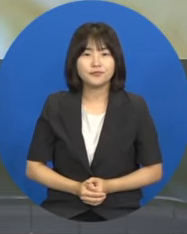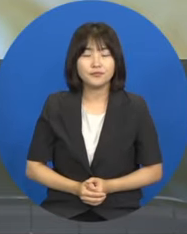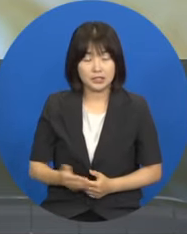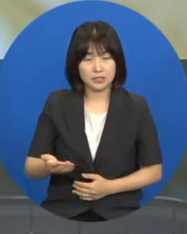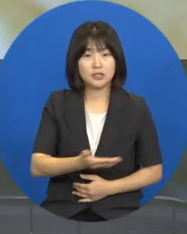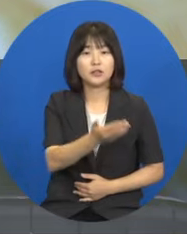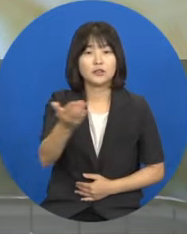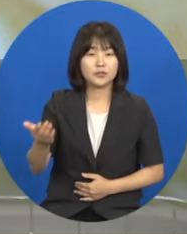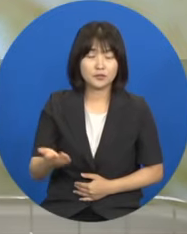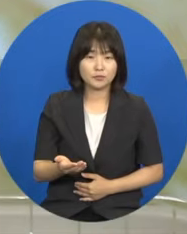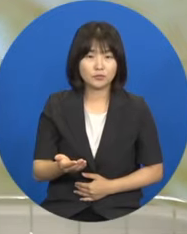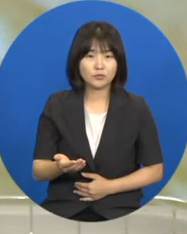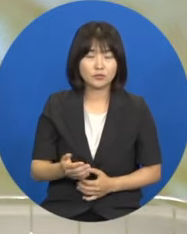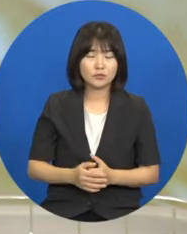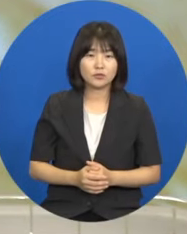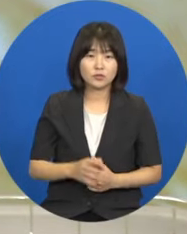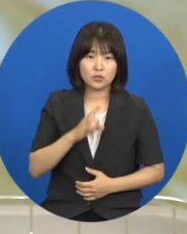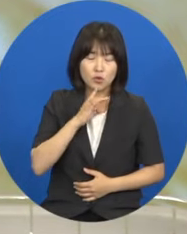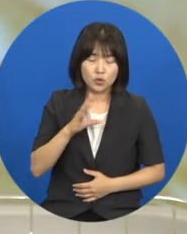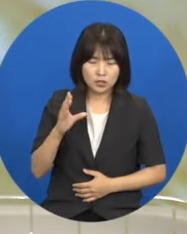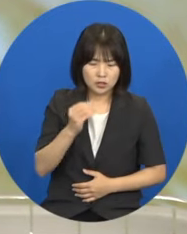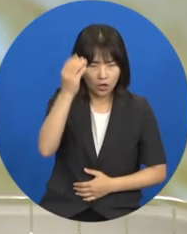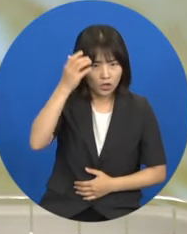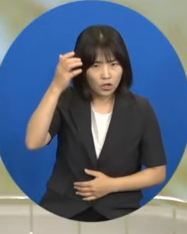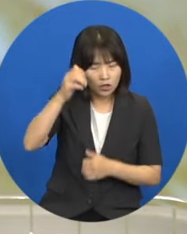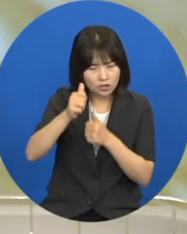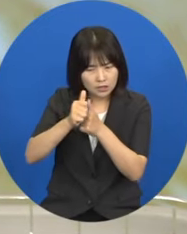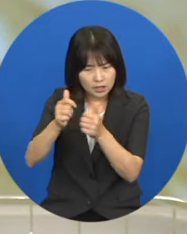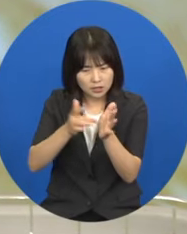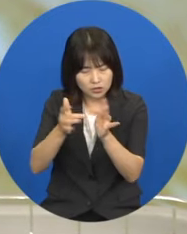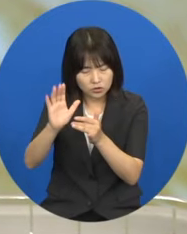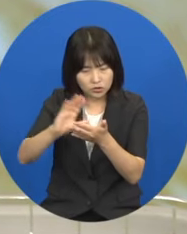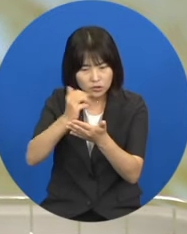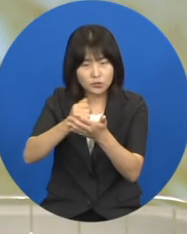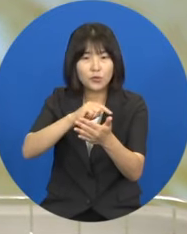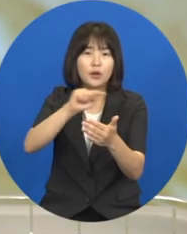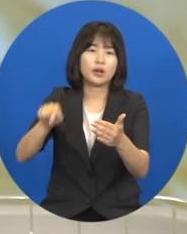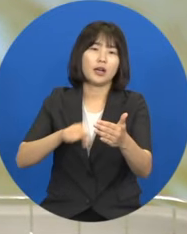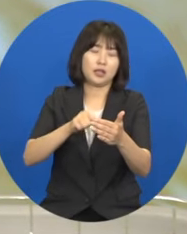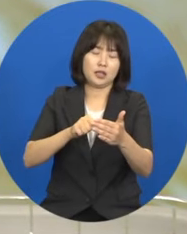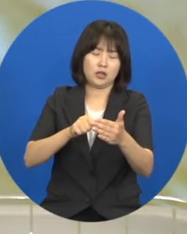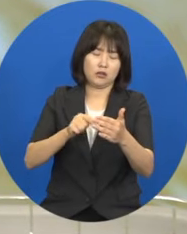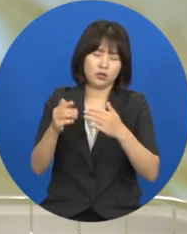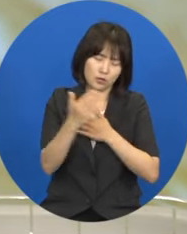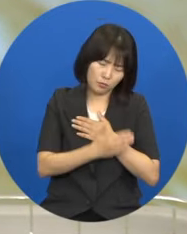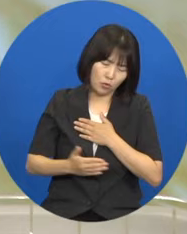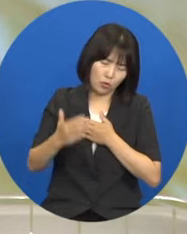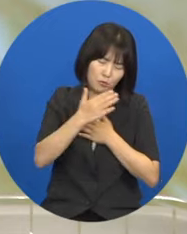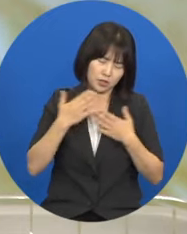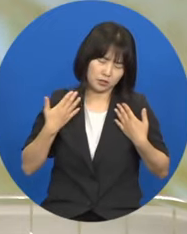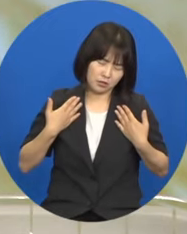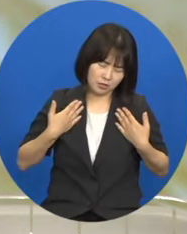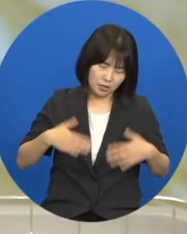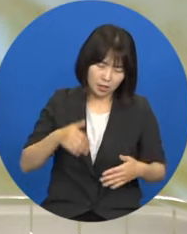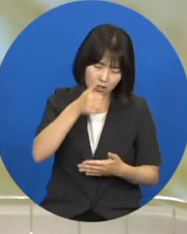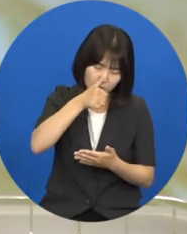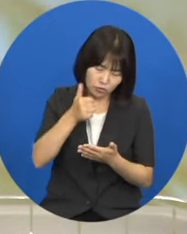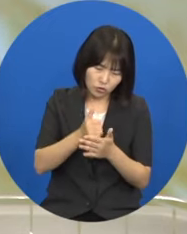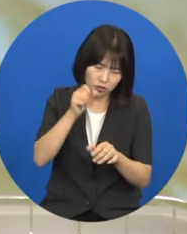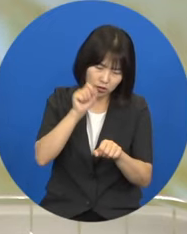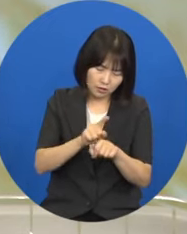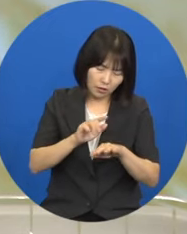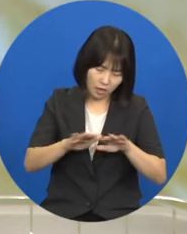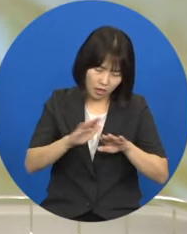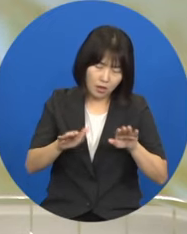여러분, 우리는 오직 성령을 따라 예수 그리스도 안에서 우리 몸의 연약함을, 죄성을 해결할